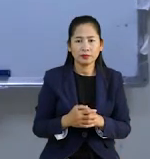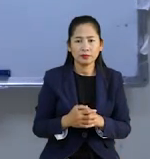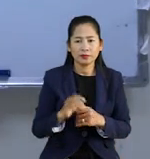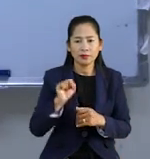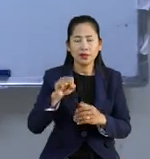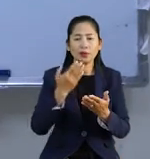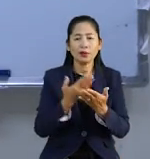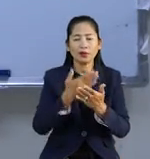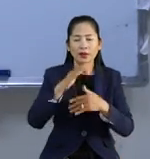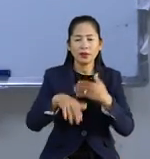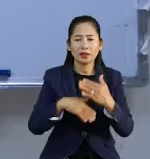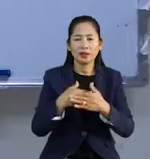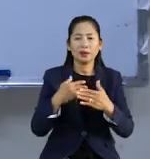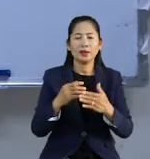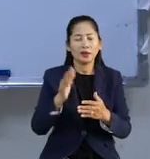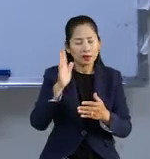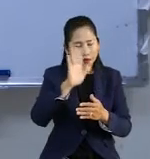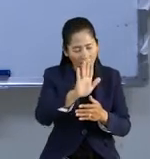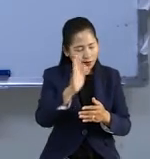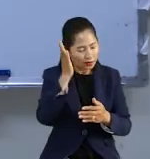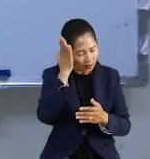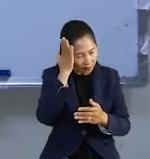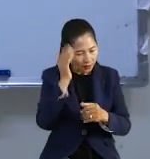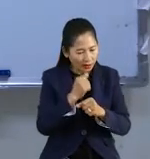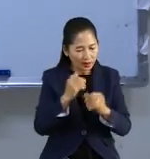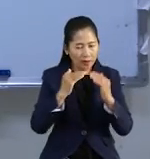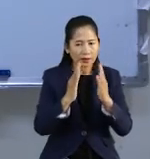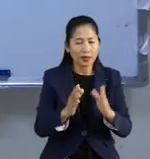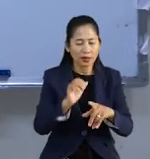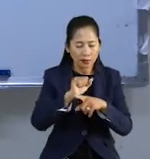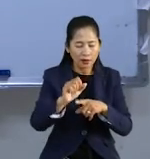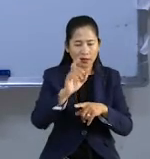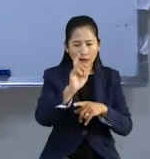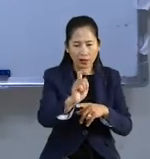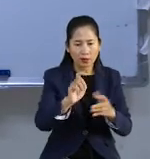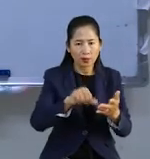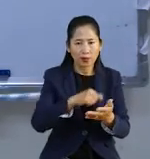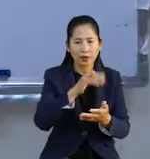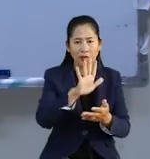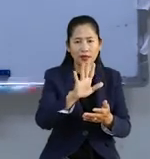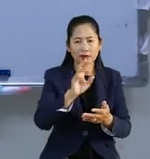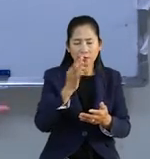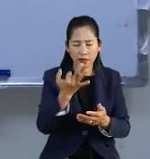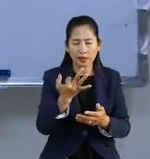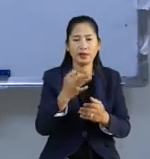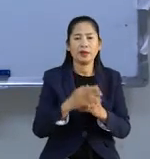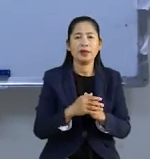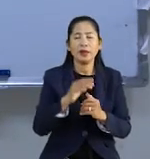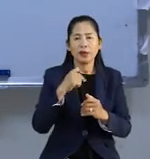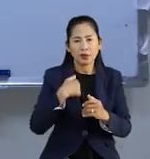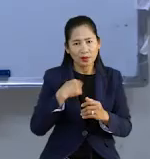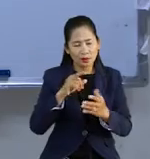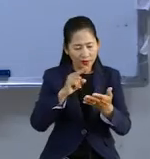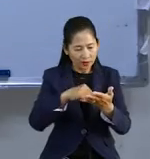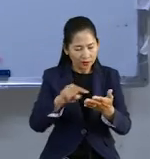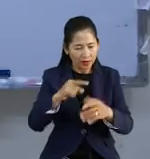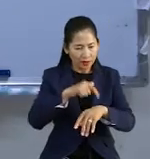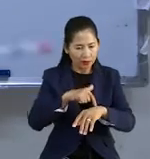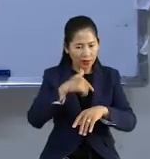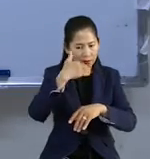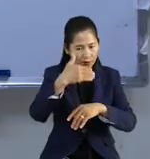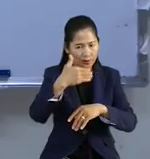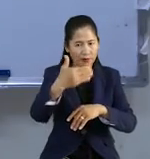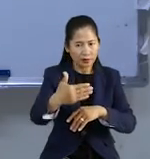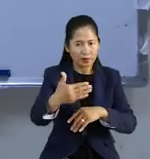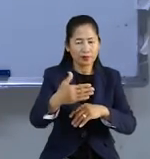มาออกก้นโกนต้องออกนี้คอมเพล็กซ์นะก่อนนะกิจการเตะคือลมหัดโกตุ่มปัวหาสับปรำใบลูกครูนั่งกับนายในมองเรีย